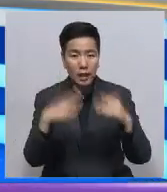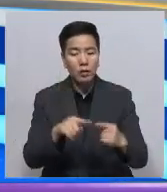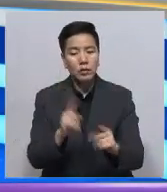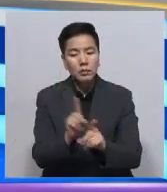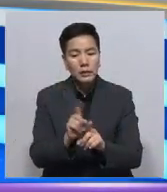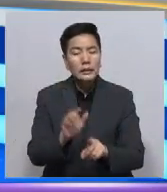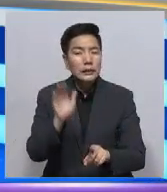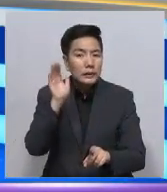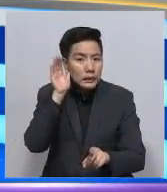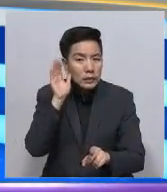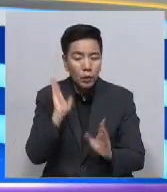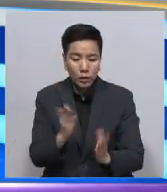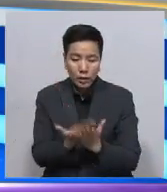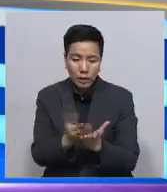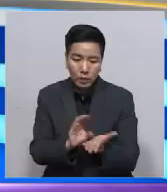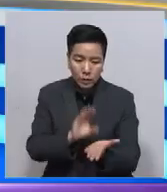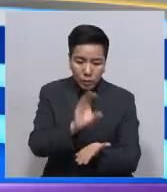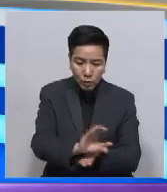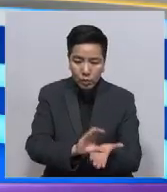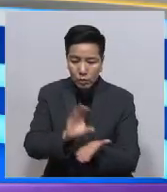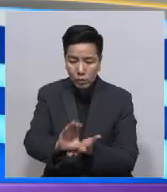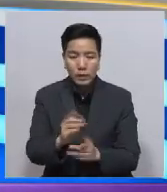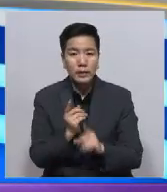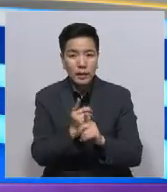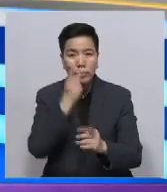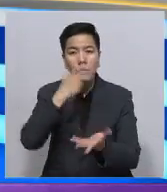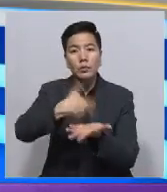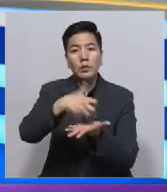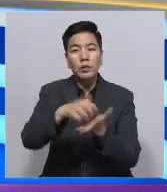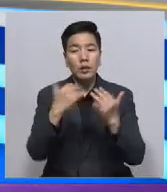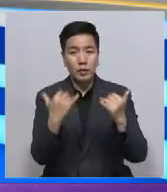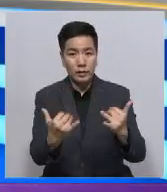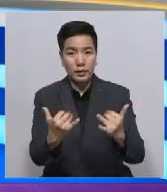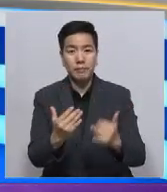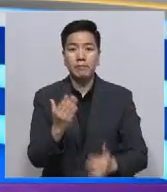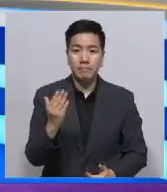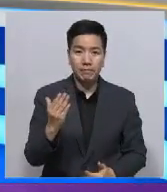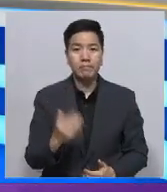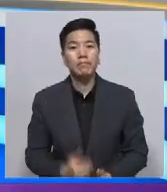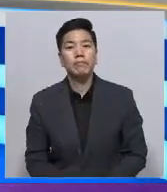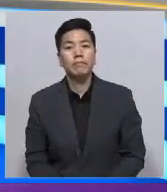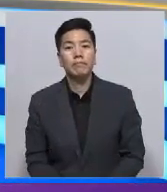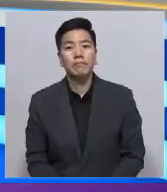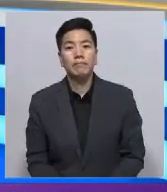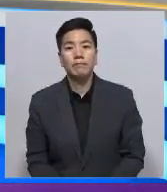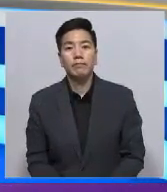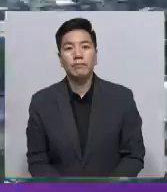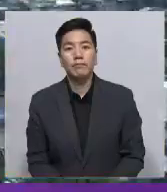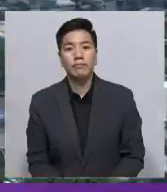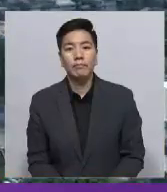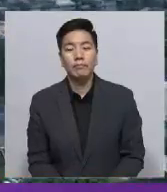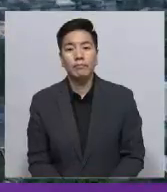ครับก็สร้างความเชื่อมั่นให้กับนักลงทุนต่างชาติมากขึ้นติดตามจากรายงานของคุณวรรัตนชัยพัฒน์คุณเจริญครับ